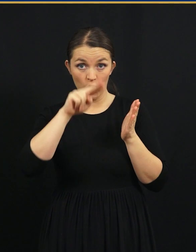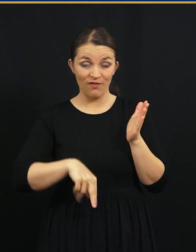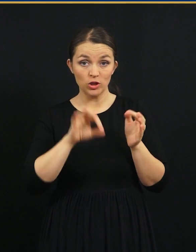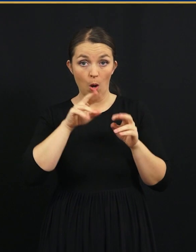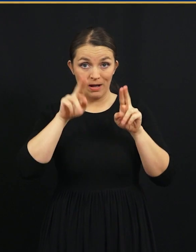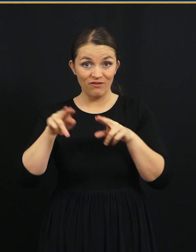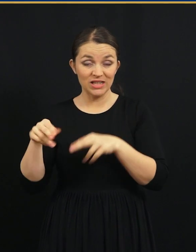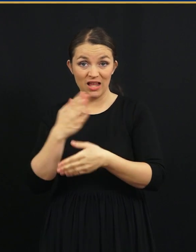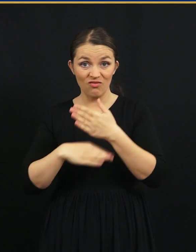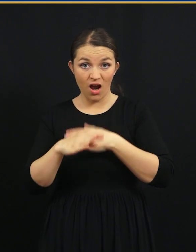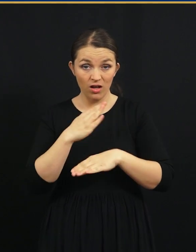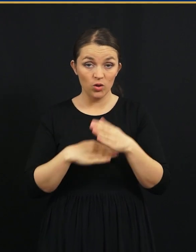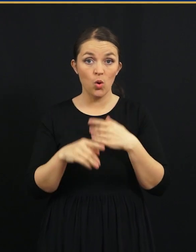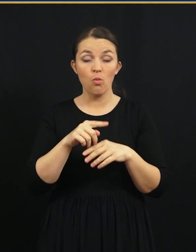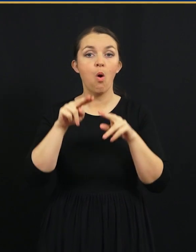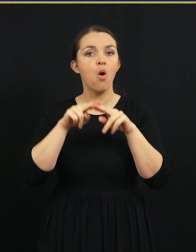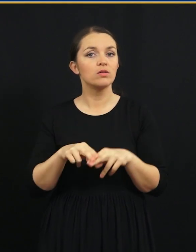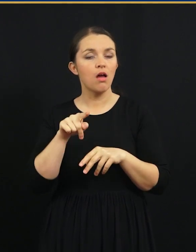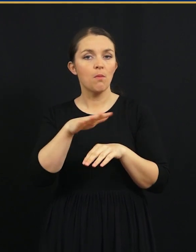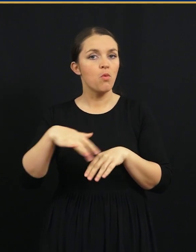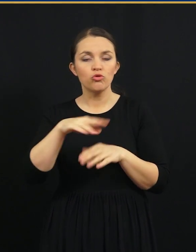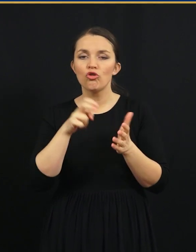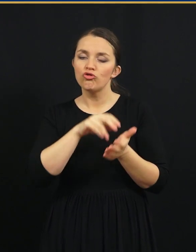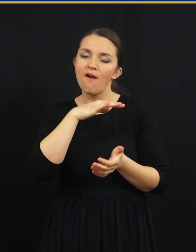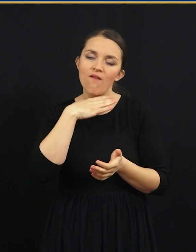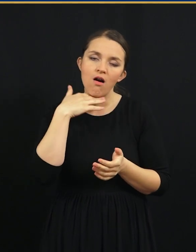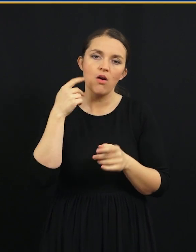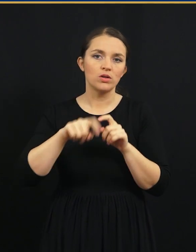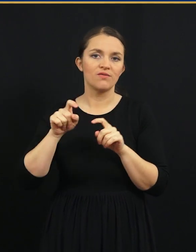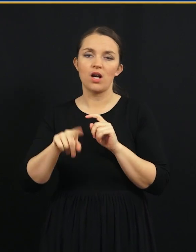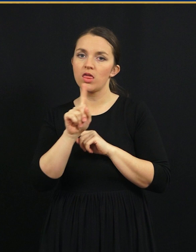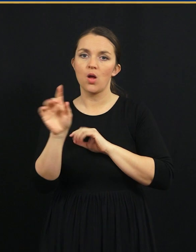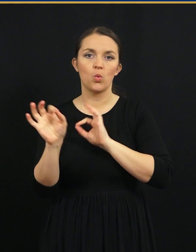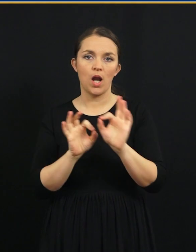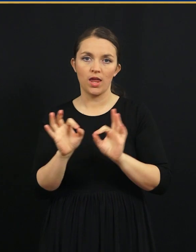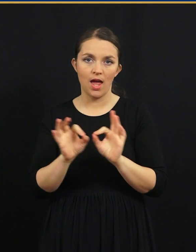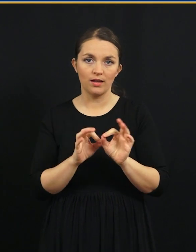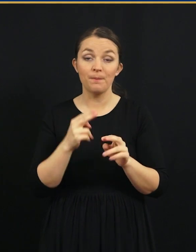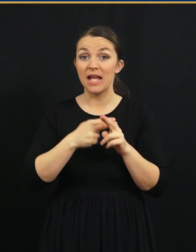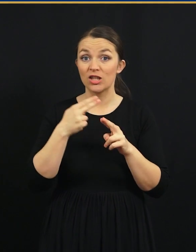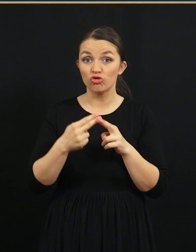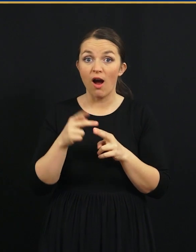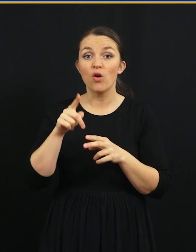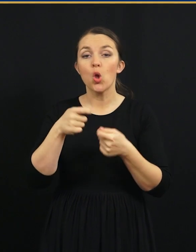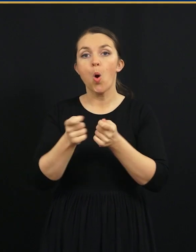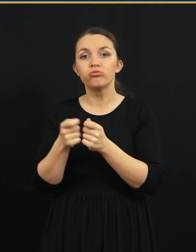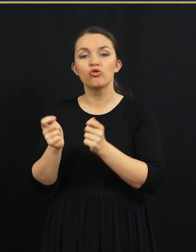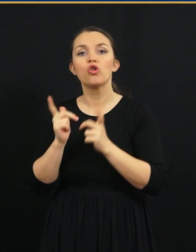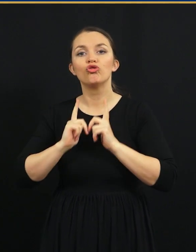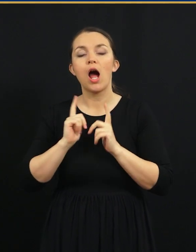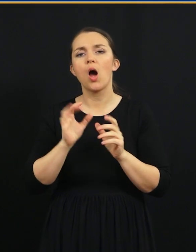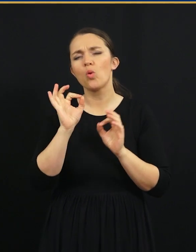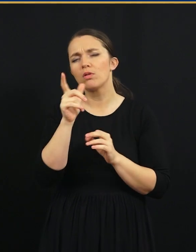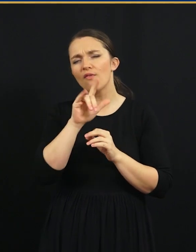veljavnosti konvencije o pravicah invalidov ostaja na tem področju še veliko stvari neurejenih. Državo in